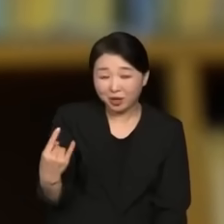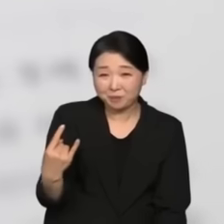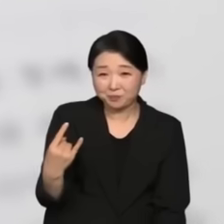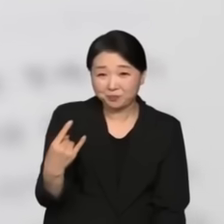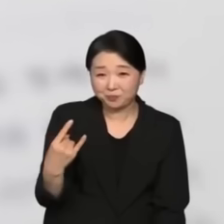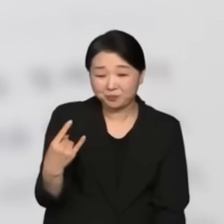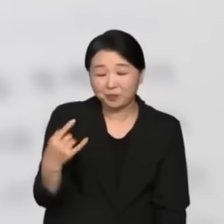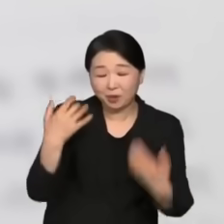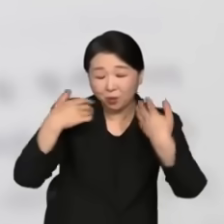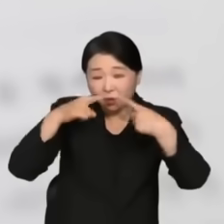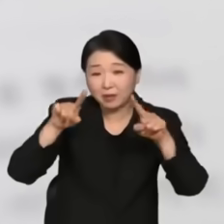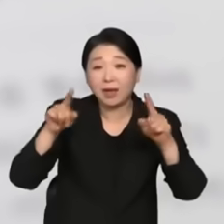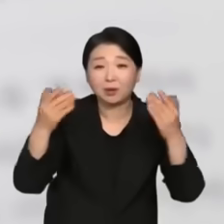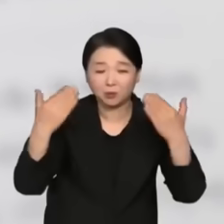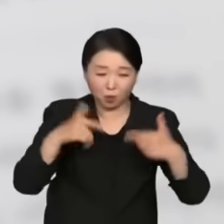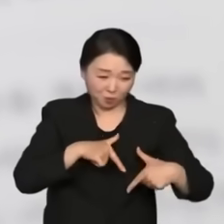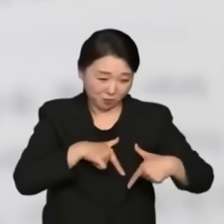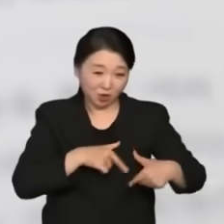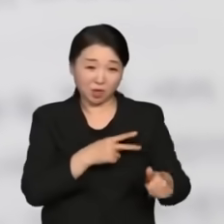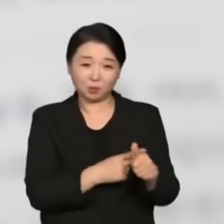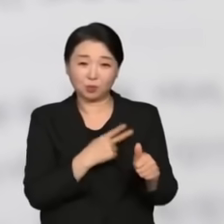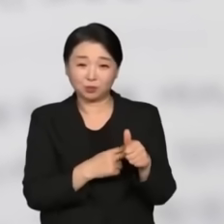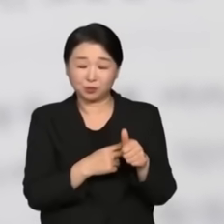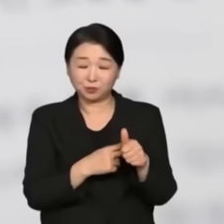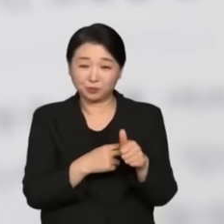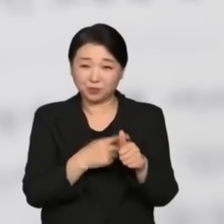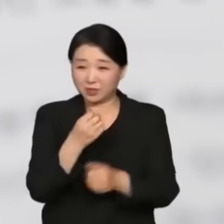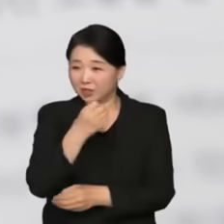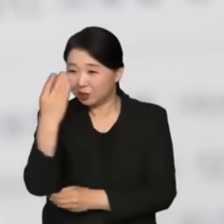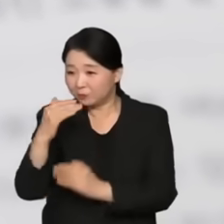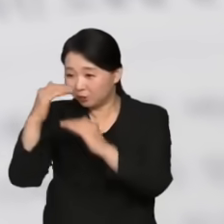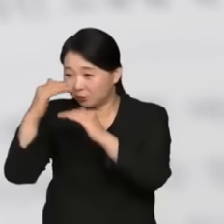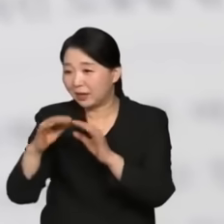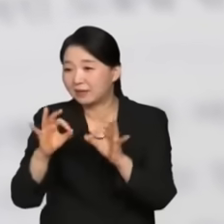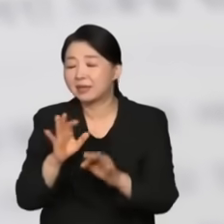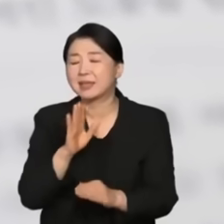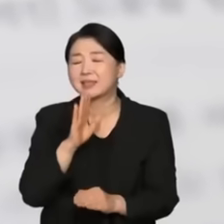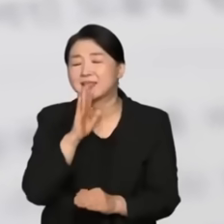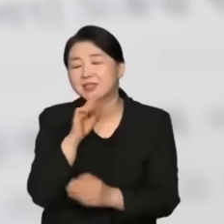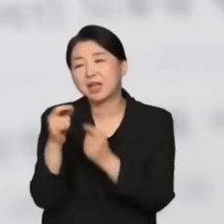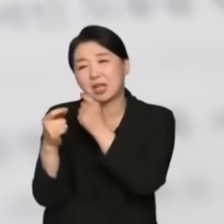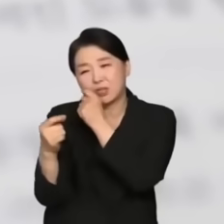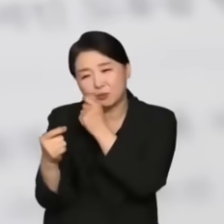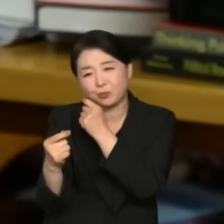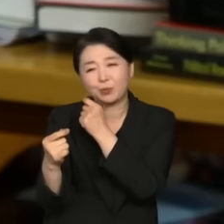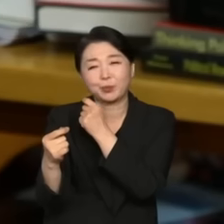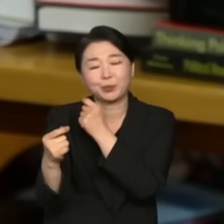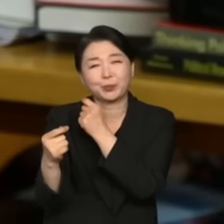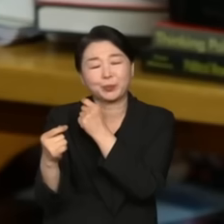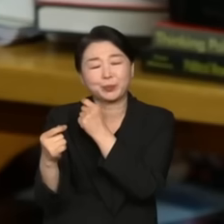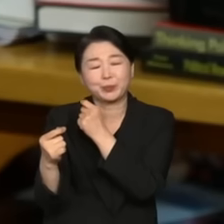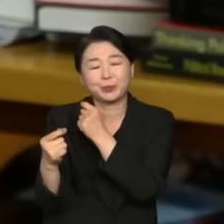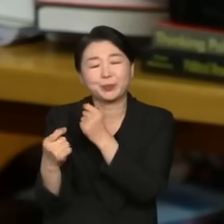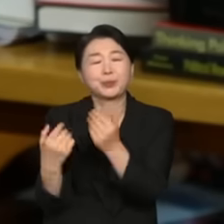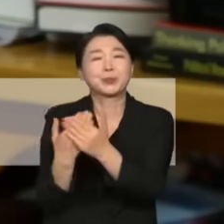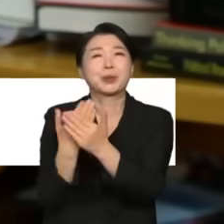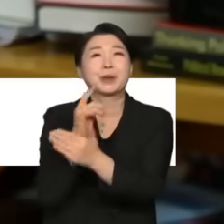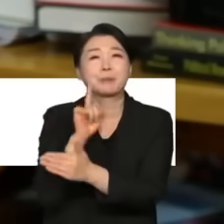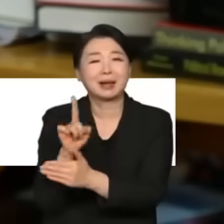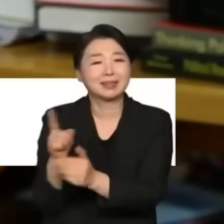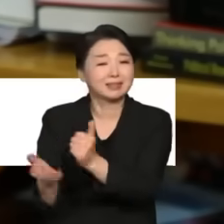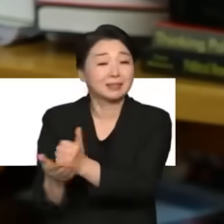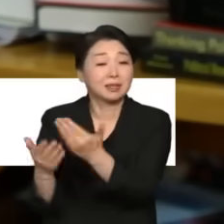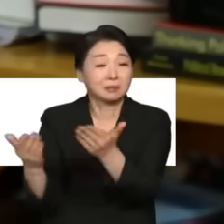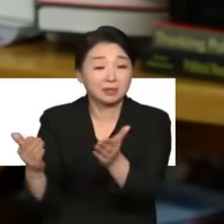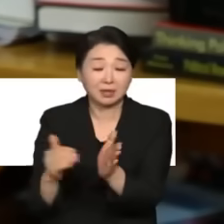대해 경신의 칼럼에서 장을 진정한 진보라고 언급했습니다 너무나는